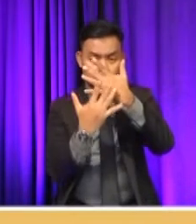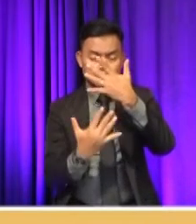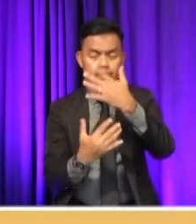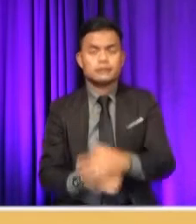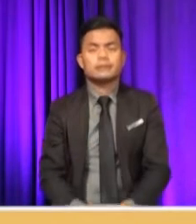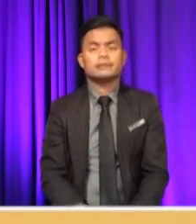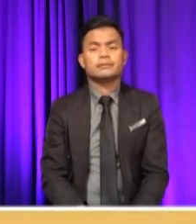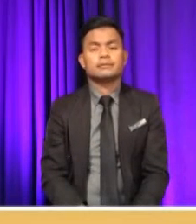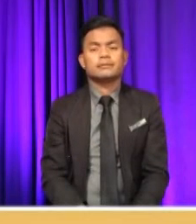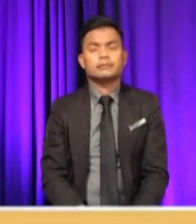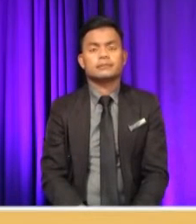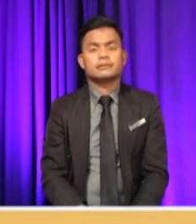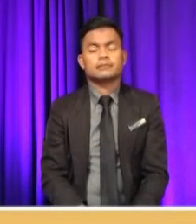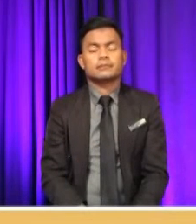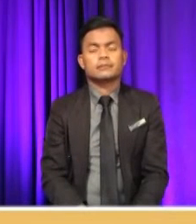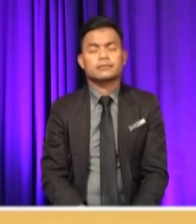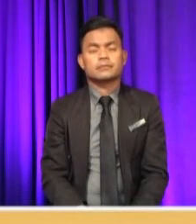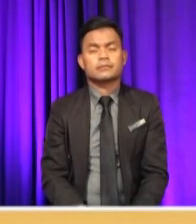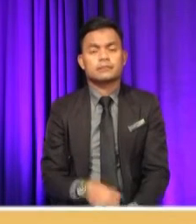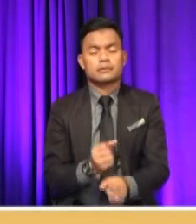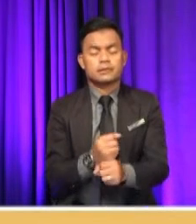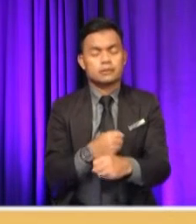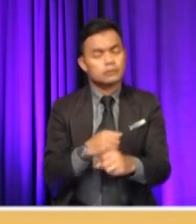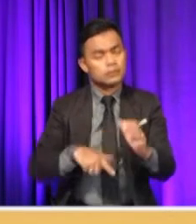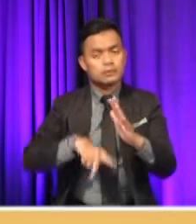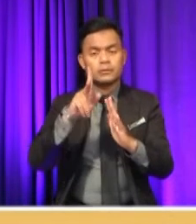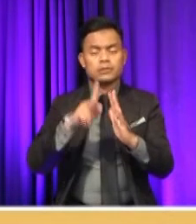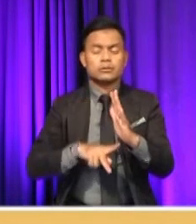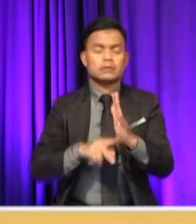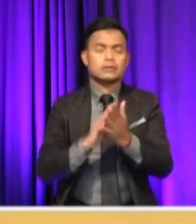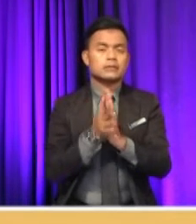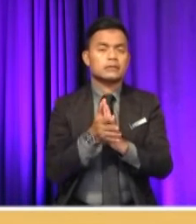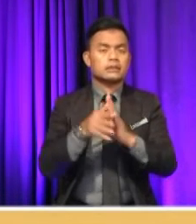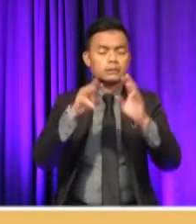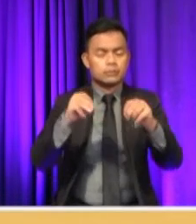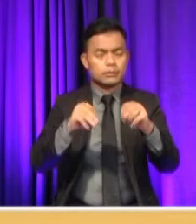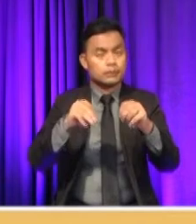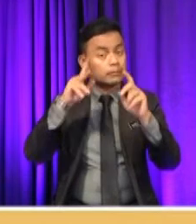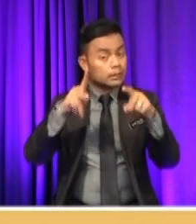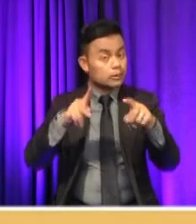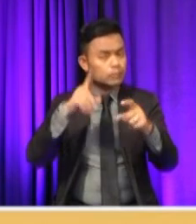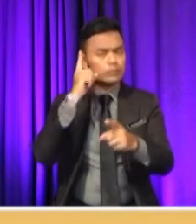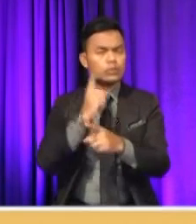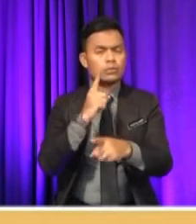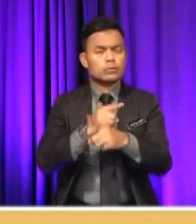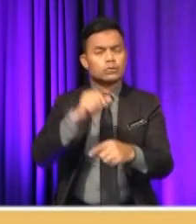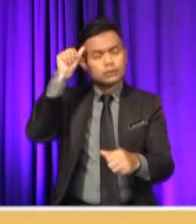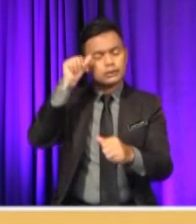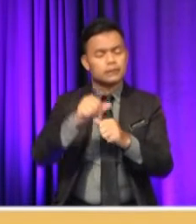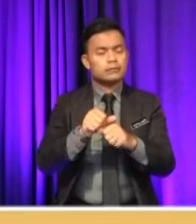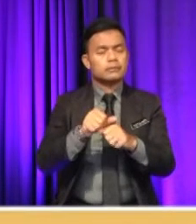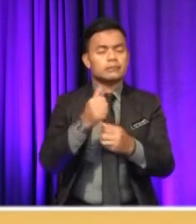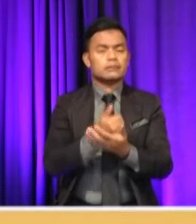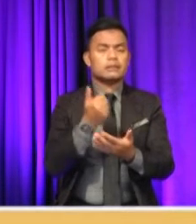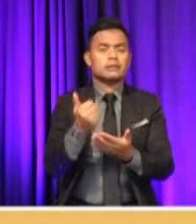dot. Okey. Simbol dia lebih kurang je. Jadi pelajar kena betul-betul ingat. Betul. Okey. Alat pelincir